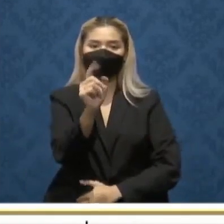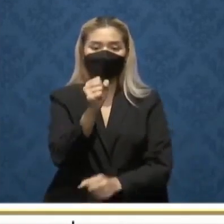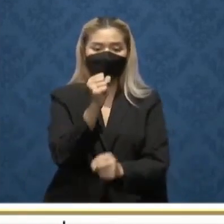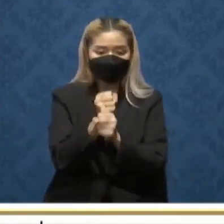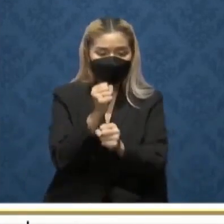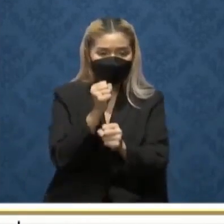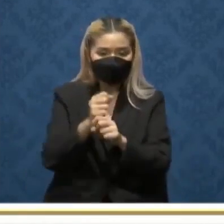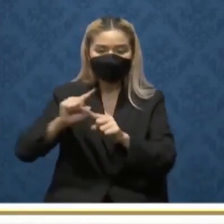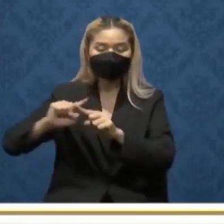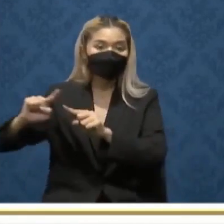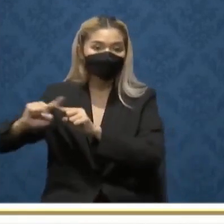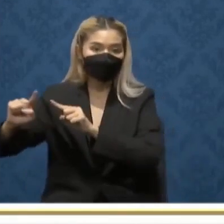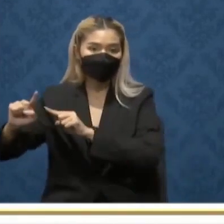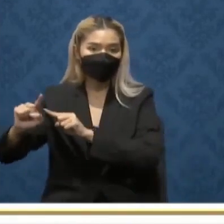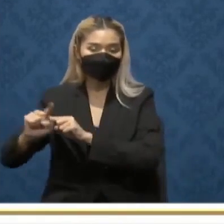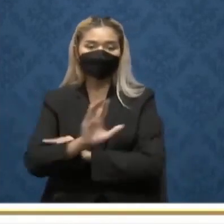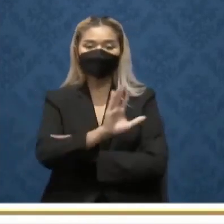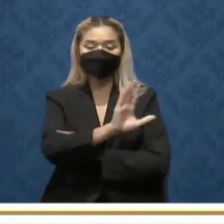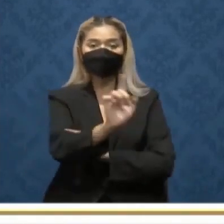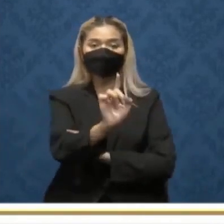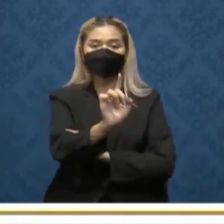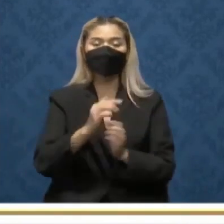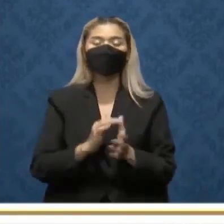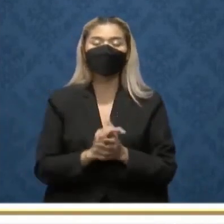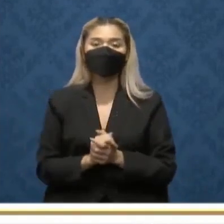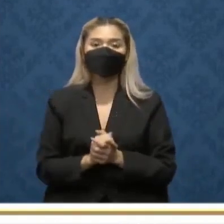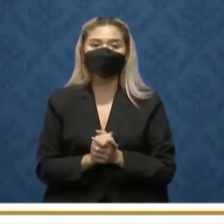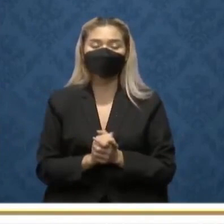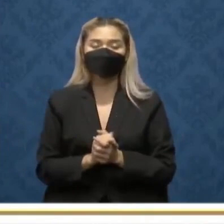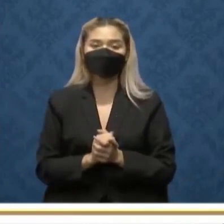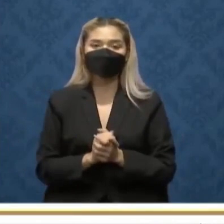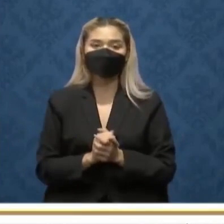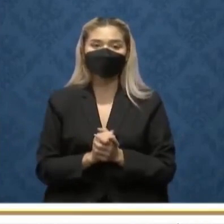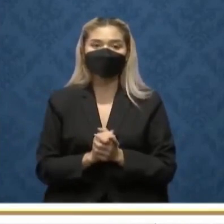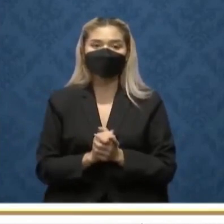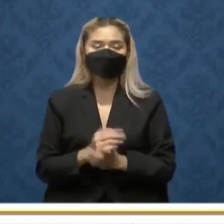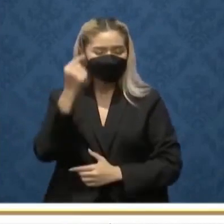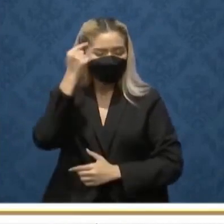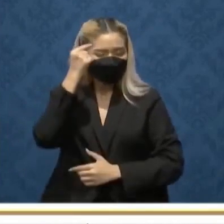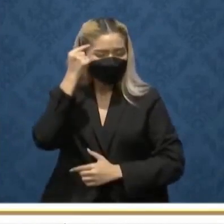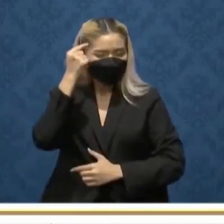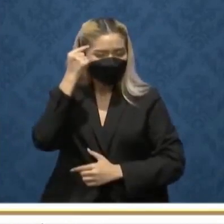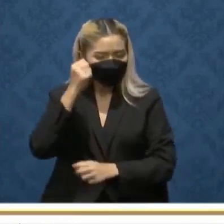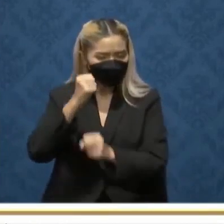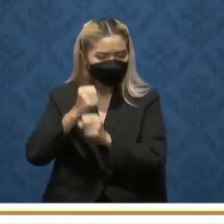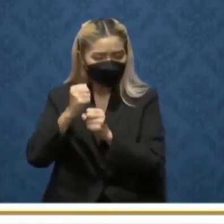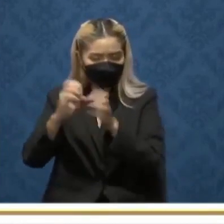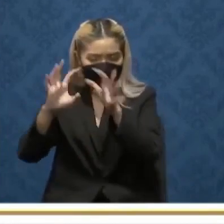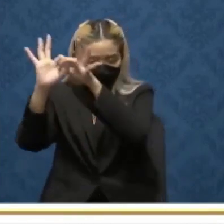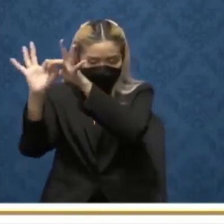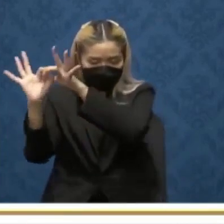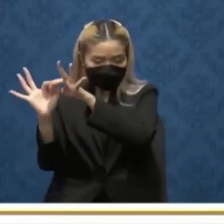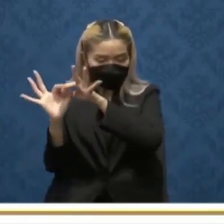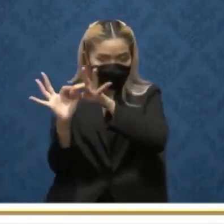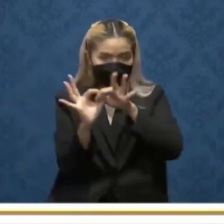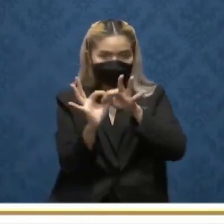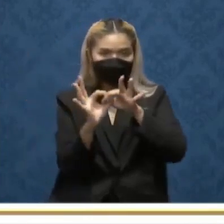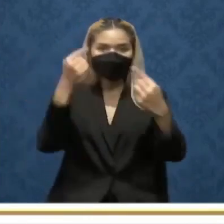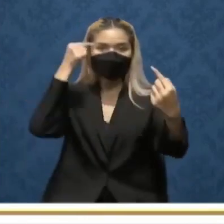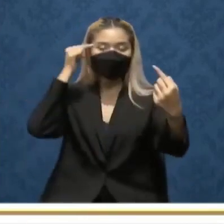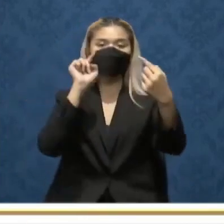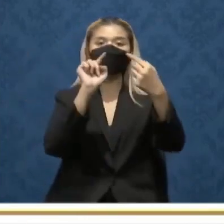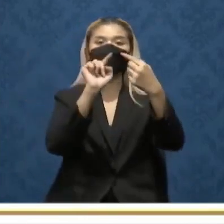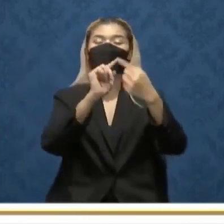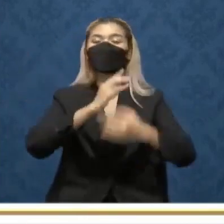ภาผู้แทนราษฎรสิ่งนี้เป็นสิ่งที่สอดคล้องกับวิสัยทัศน์ของผมเป็นอย่างมาก